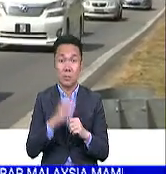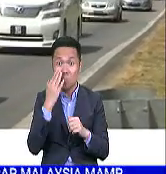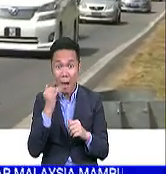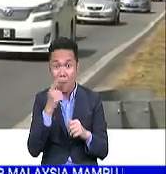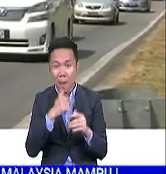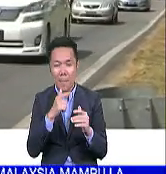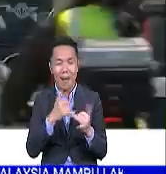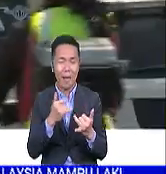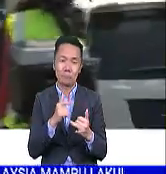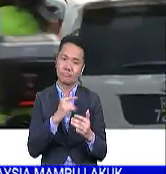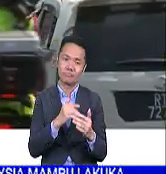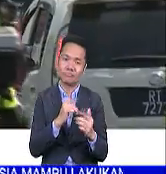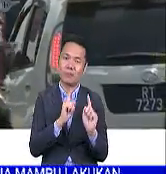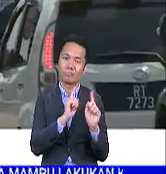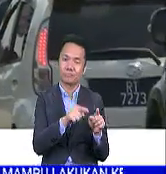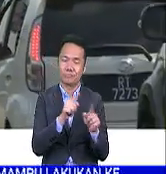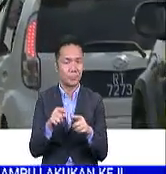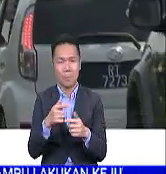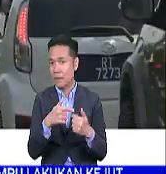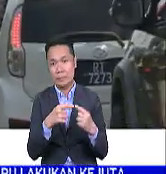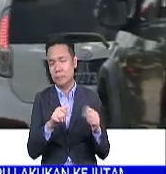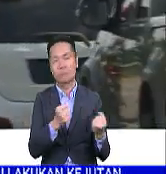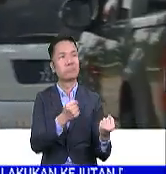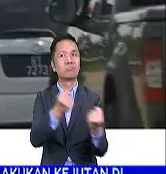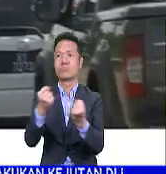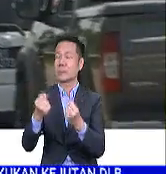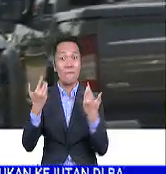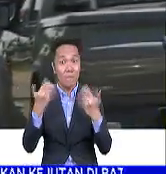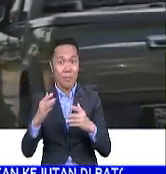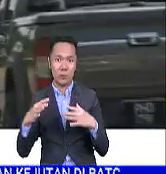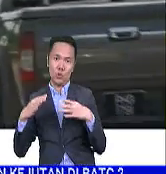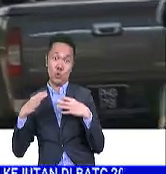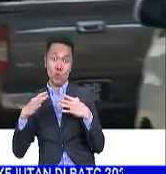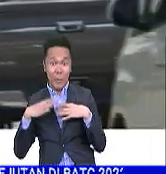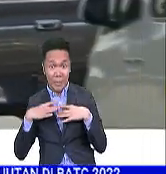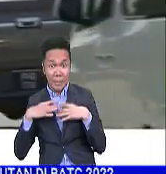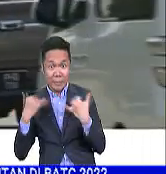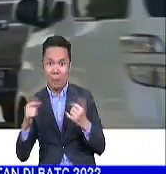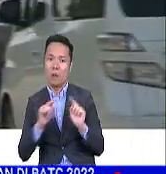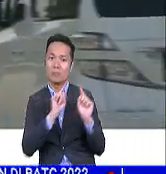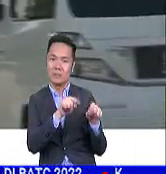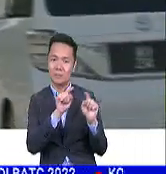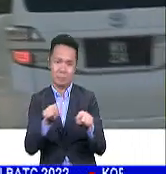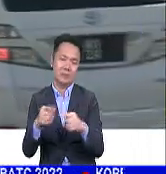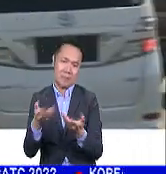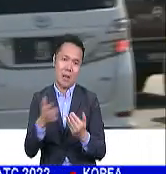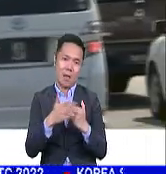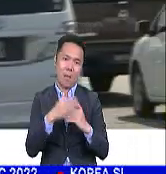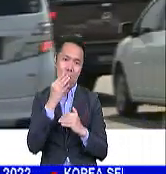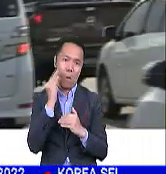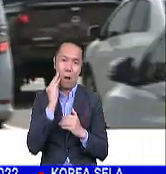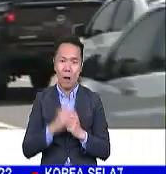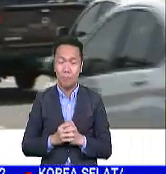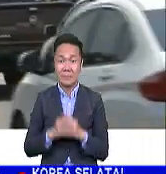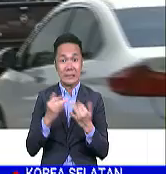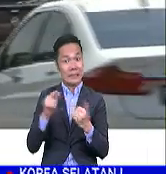hendak pulang ke destinasi masing-masing selepas cuti perayaan Tahun Baru Cina. Malah PLAS juga